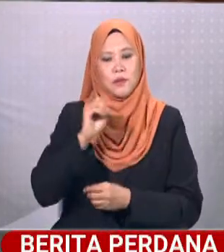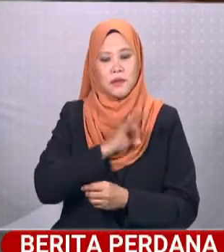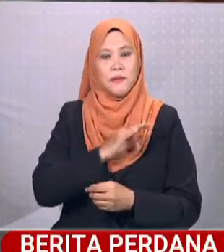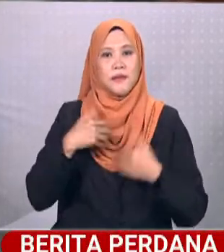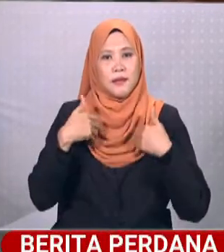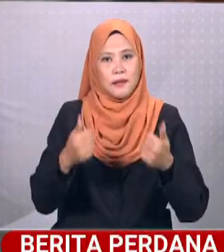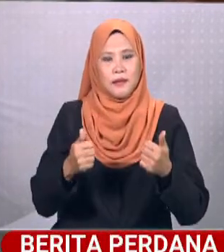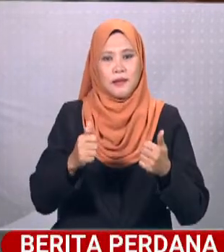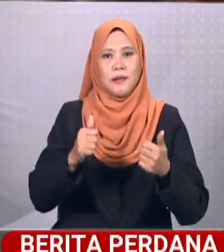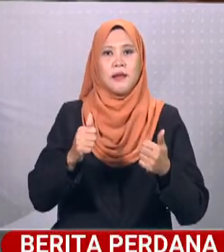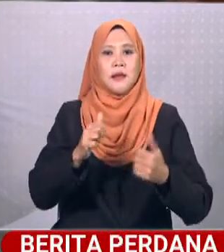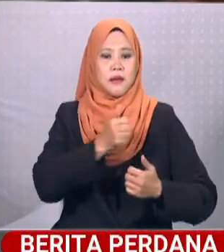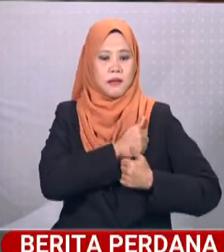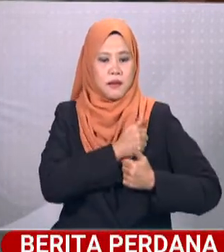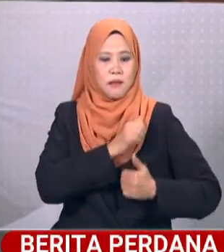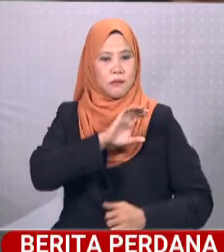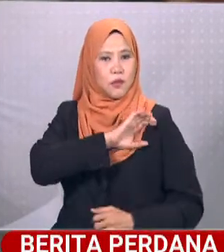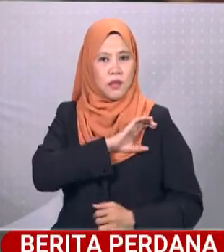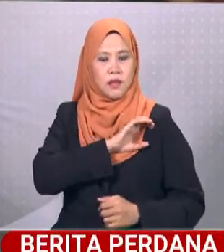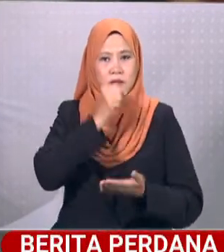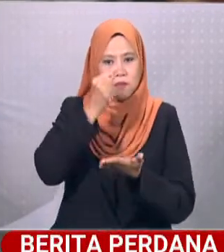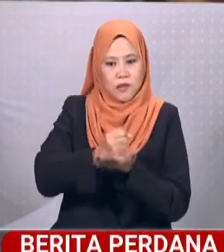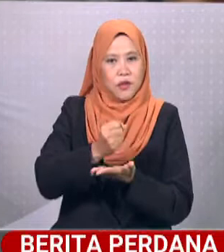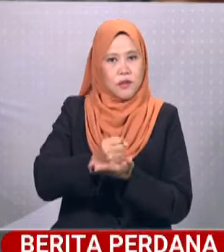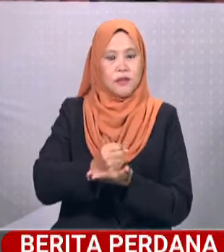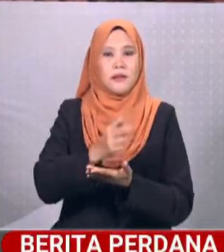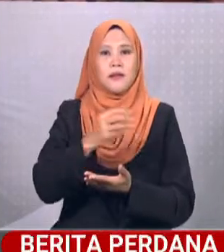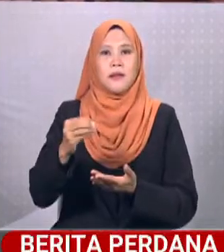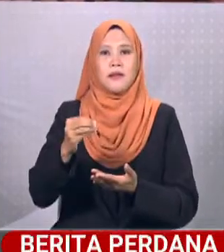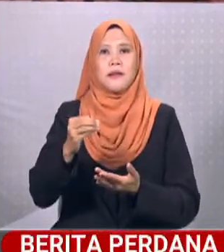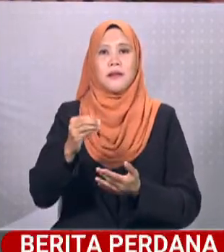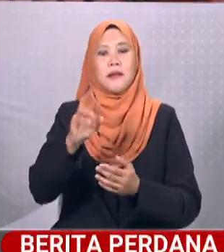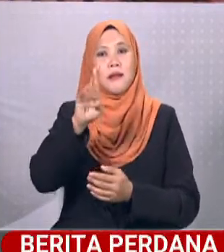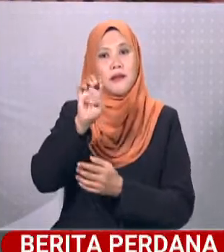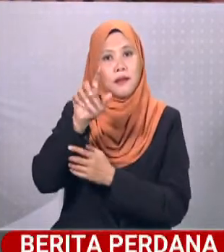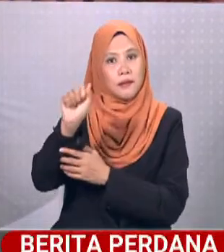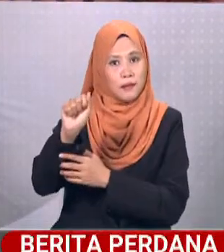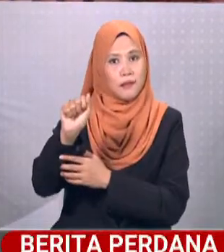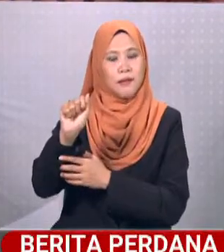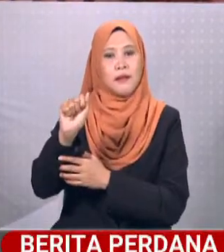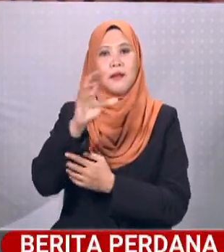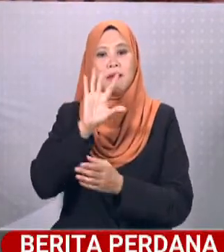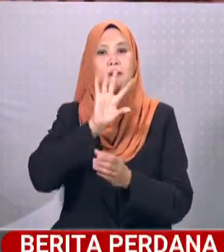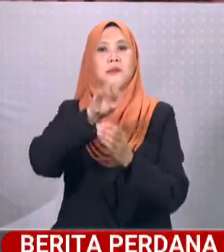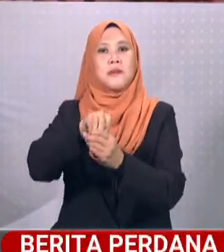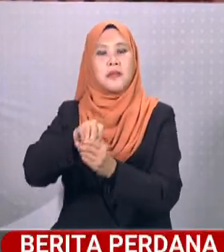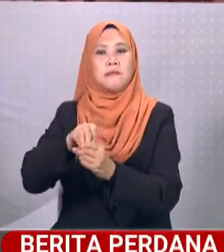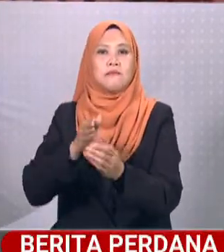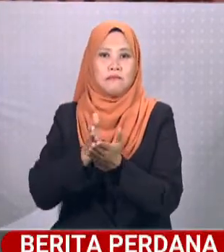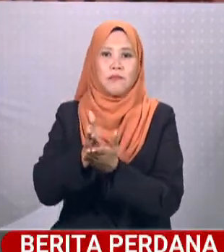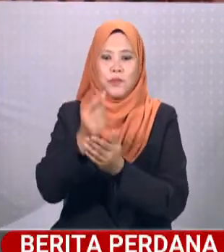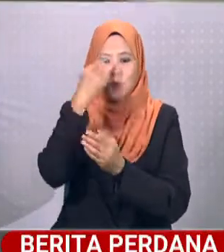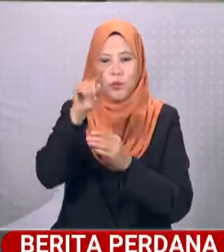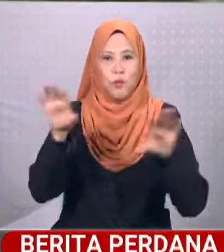kesihatan, anggota tentera, polis, imigresen, Angkatan Pertahanan Awam dan RELA yang terbabit secara langsung